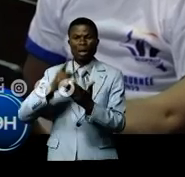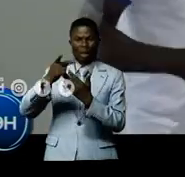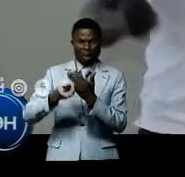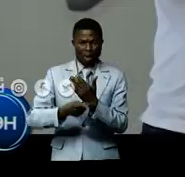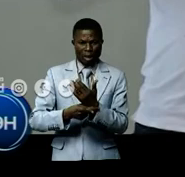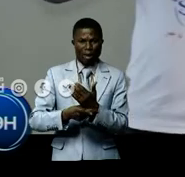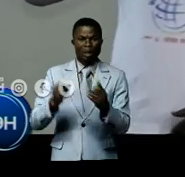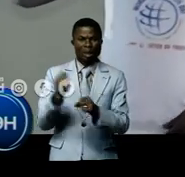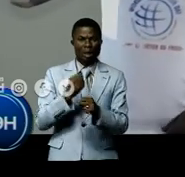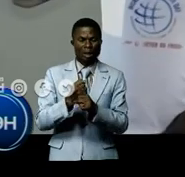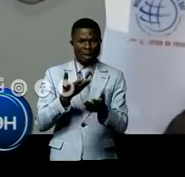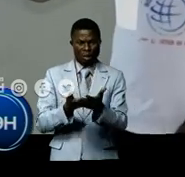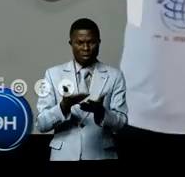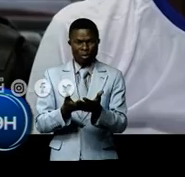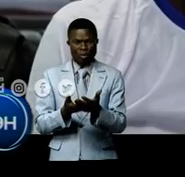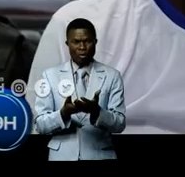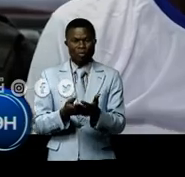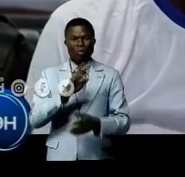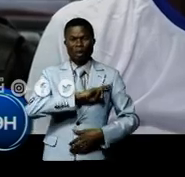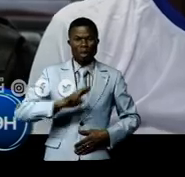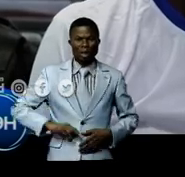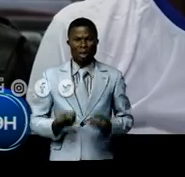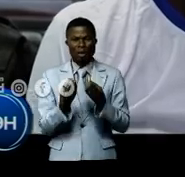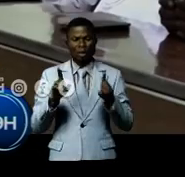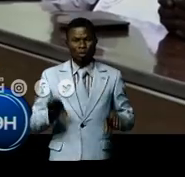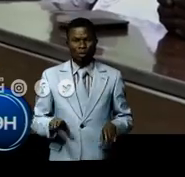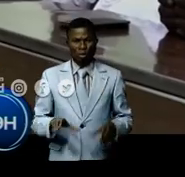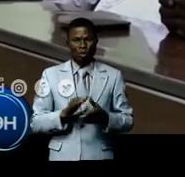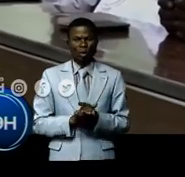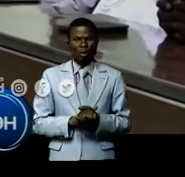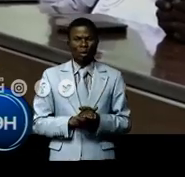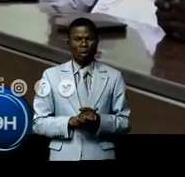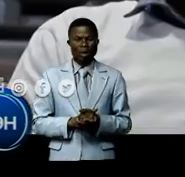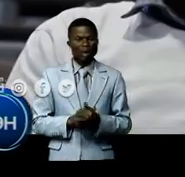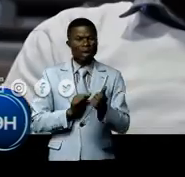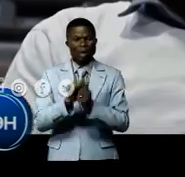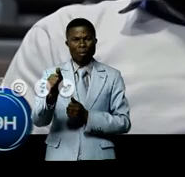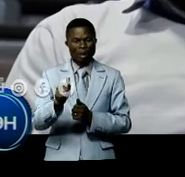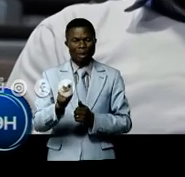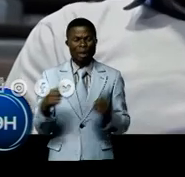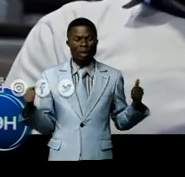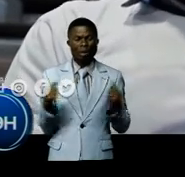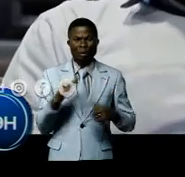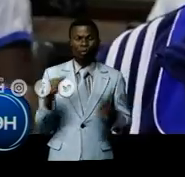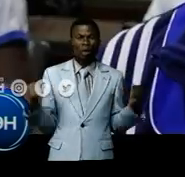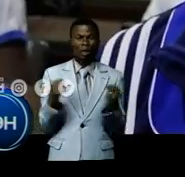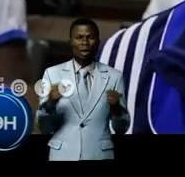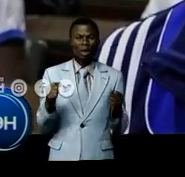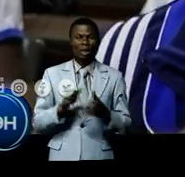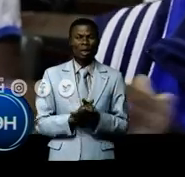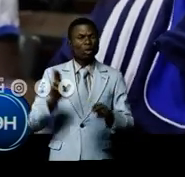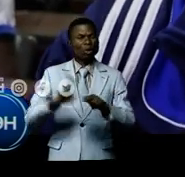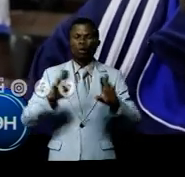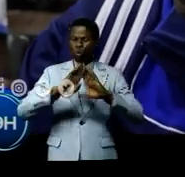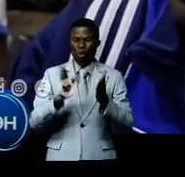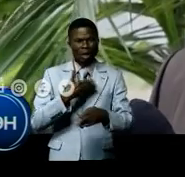stratégique de la chaîne du froid en République démocratique du Congo. Qu'on ne peut pas s'en passer et du froid. Parce que le froid nous accompagne dans tout ce que